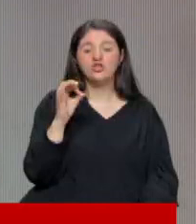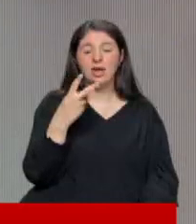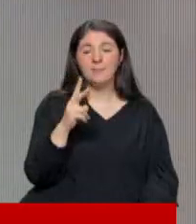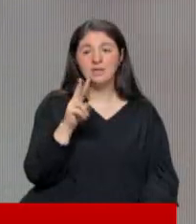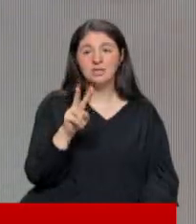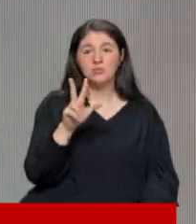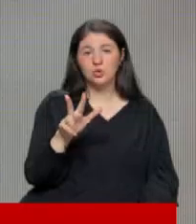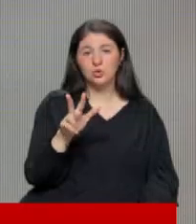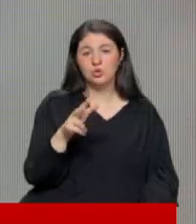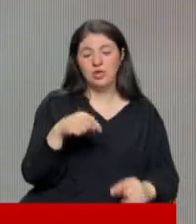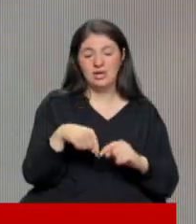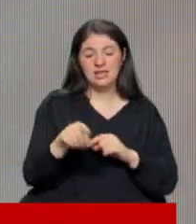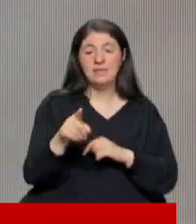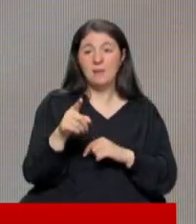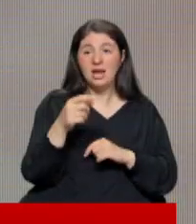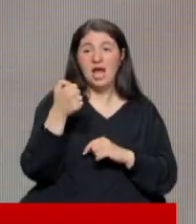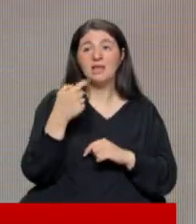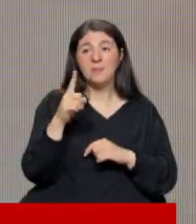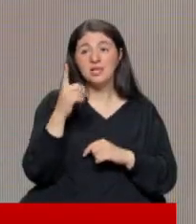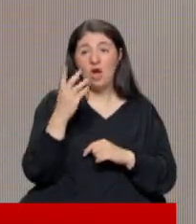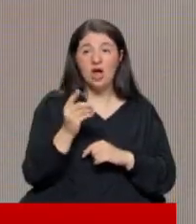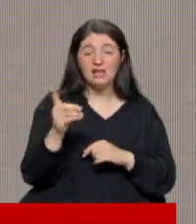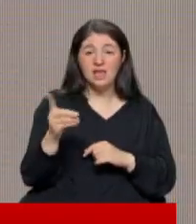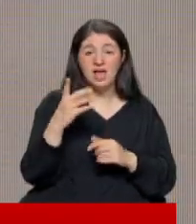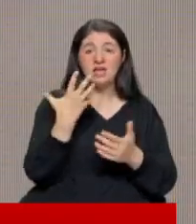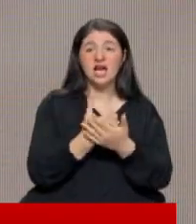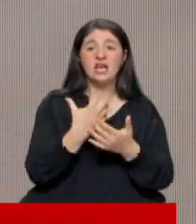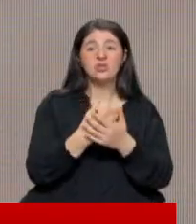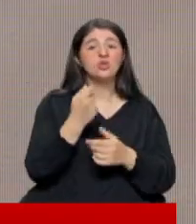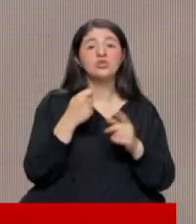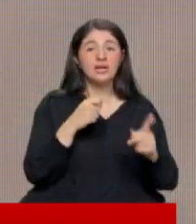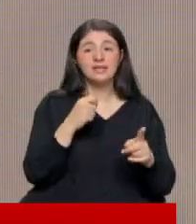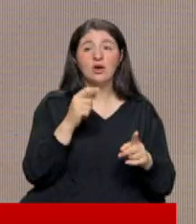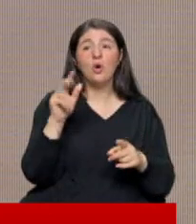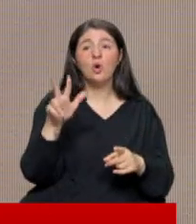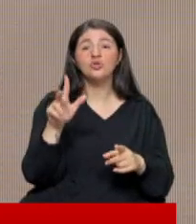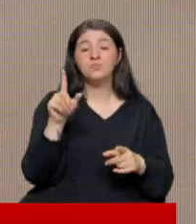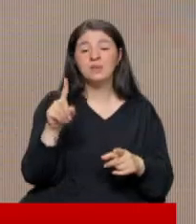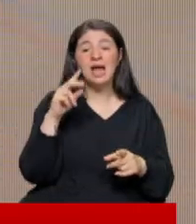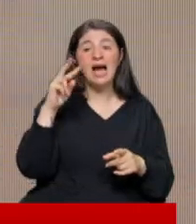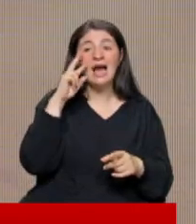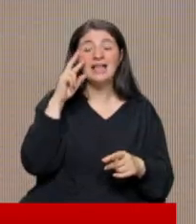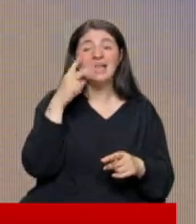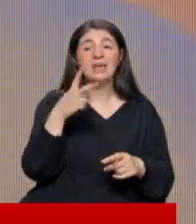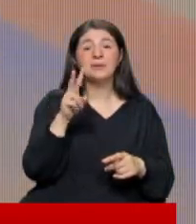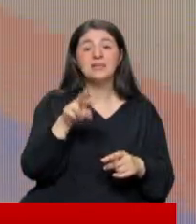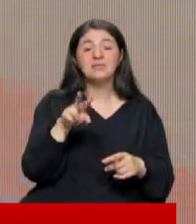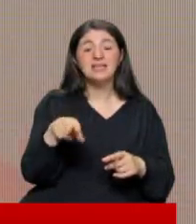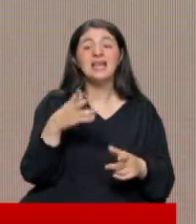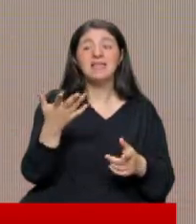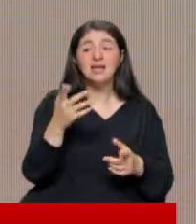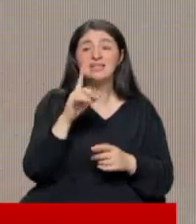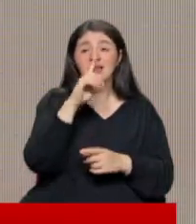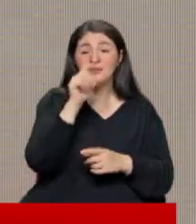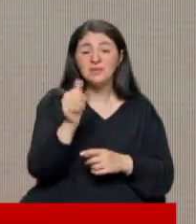2023 itibariyle 6 bin liraya yükseltilen kayıt ücreti 31 Aralık 2022'de yani